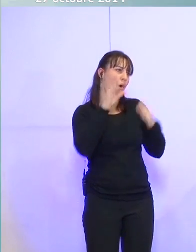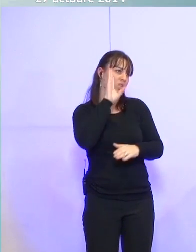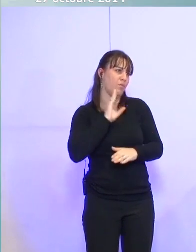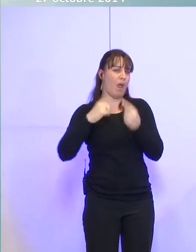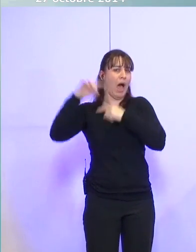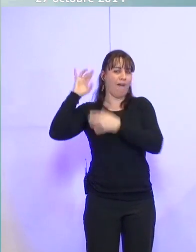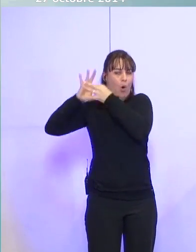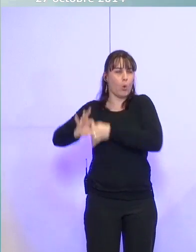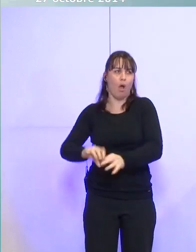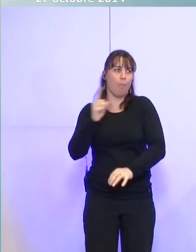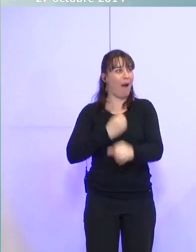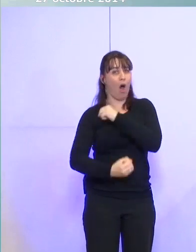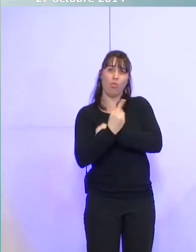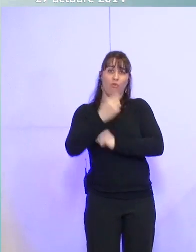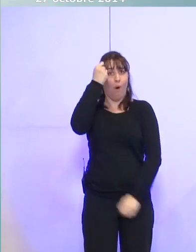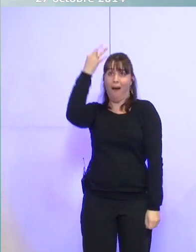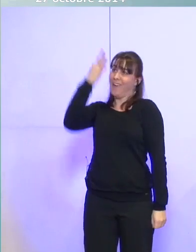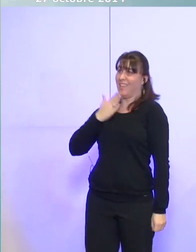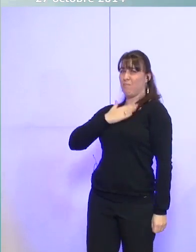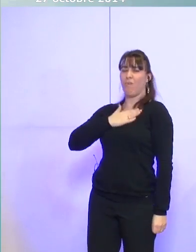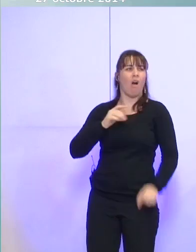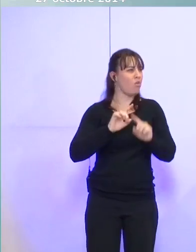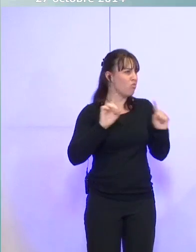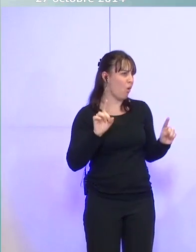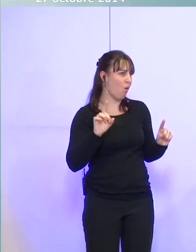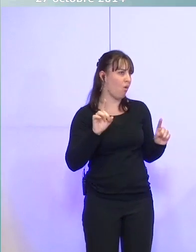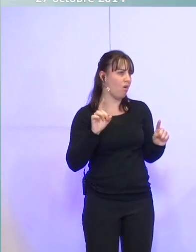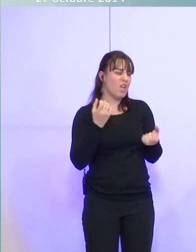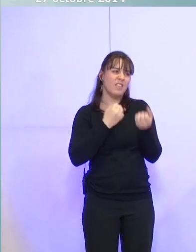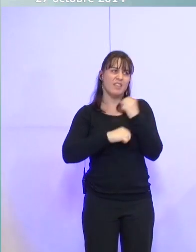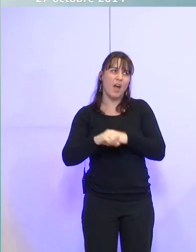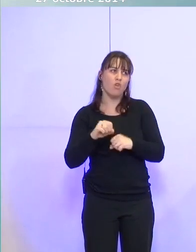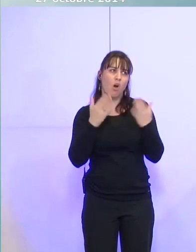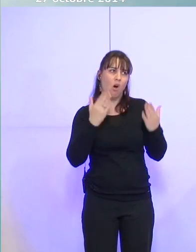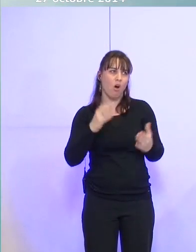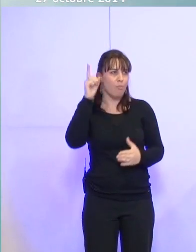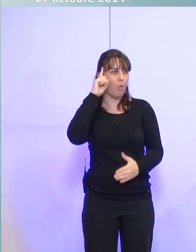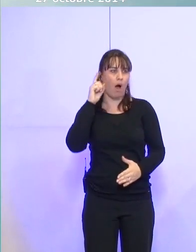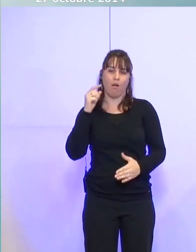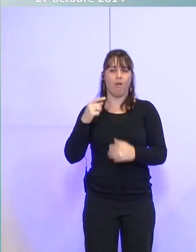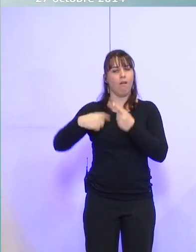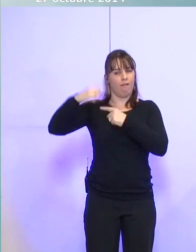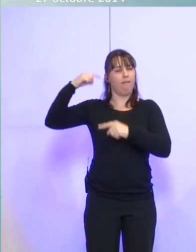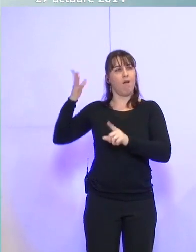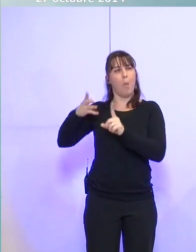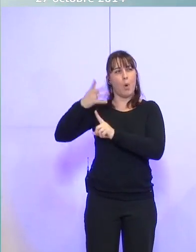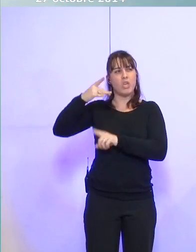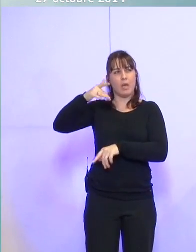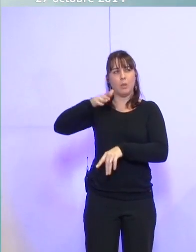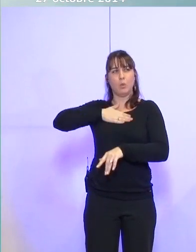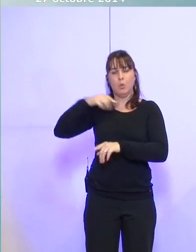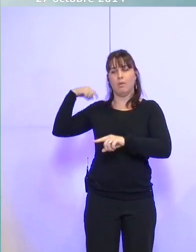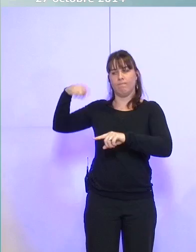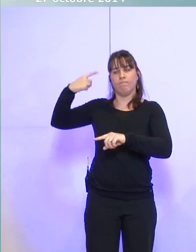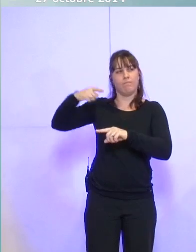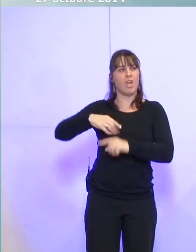précédemment, simplement parce que c'est bien. Cela devient vraiment gênant de vous voir reprendre à votre compte nos projets et la liste commence vraiment à